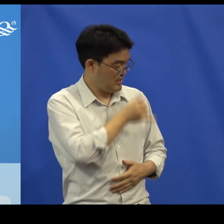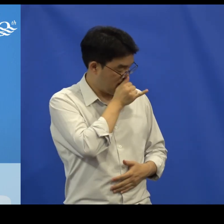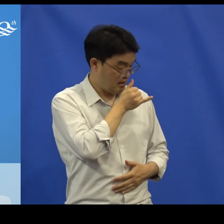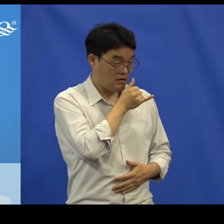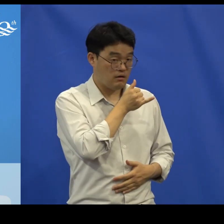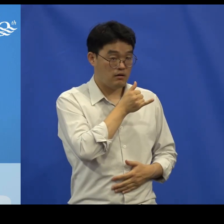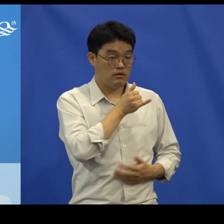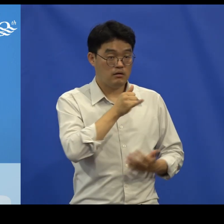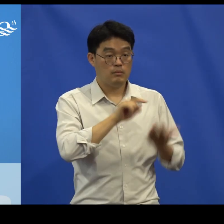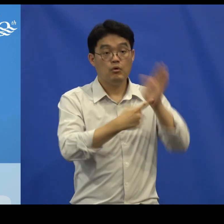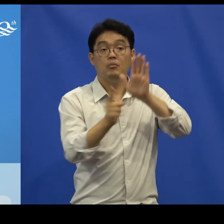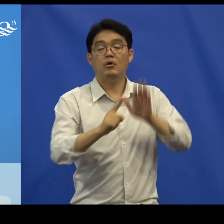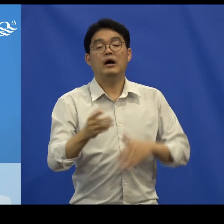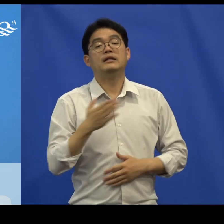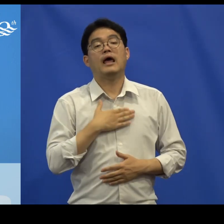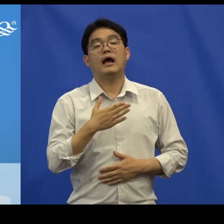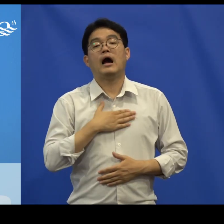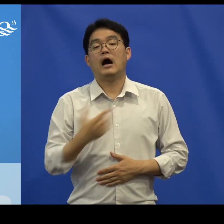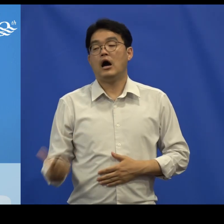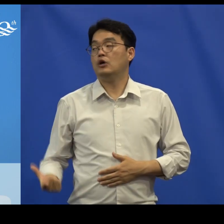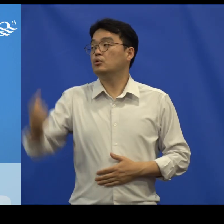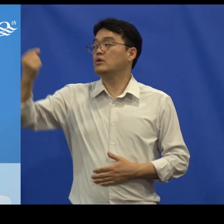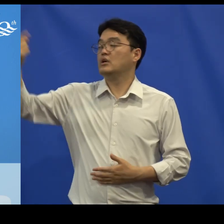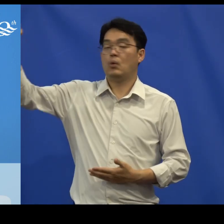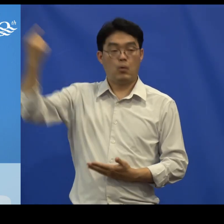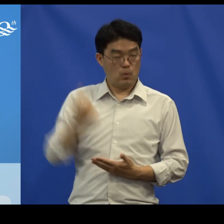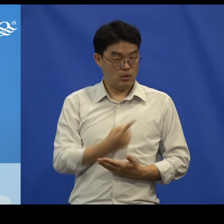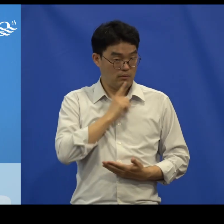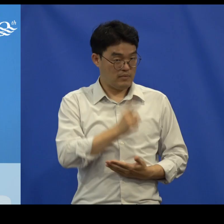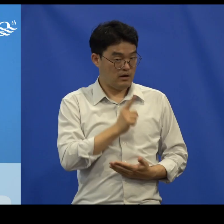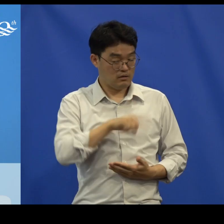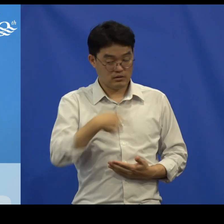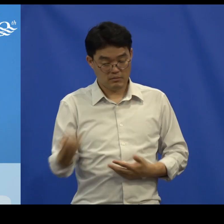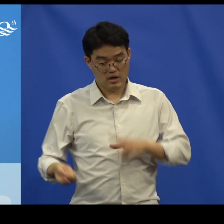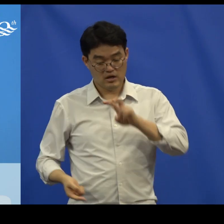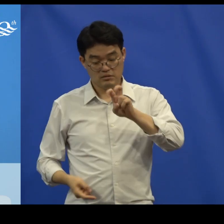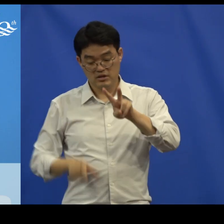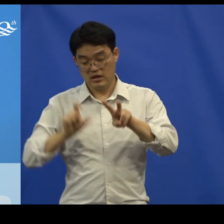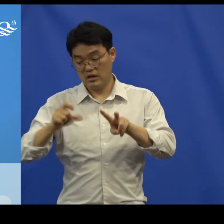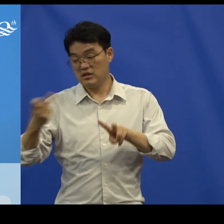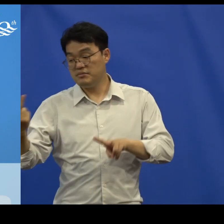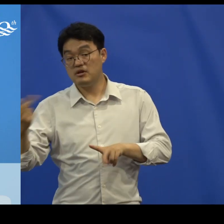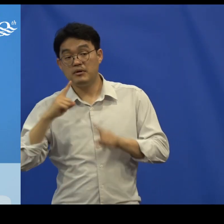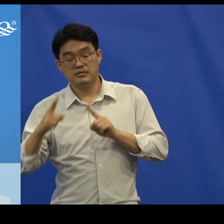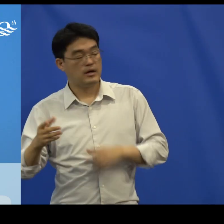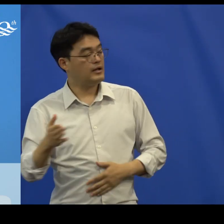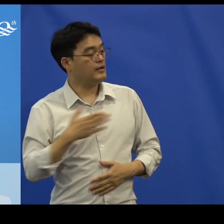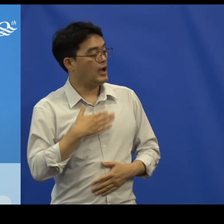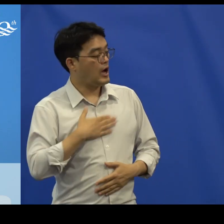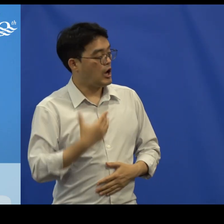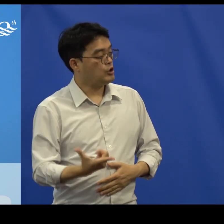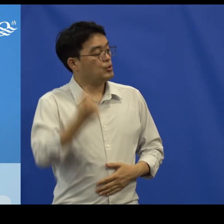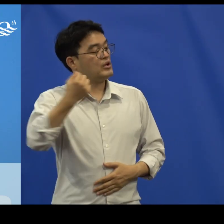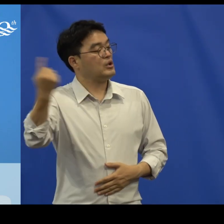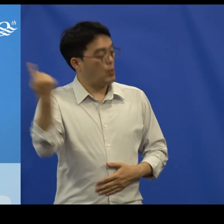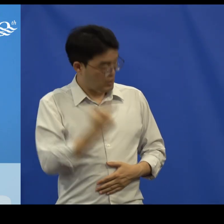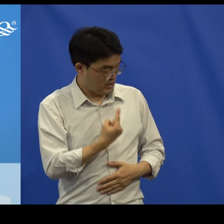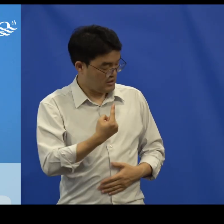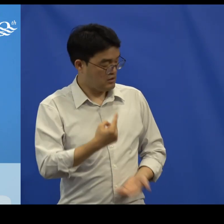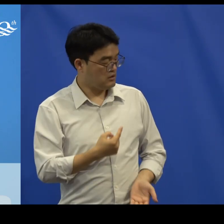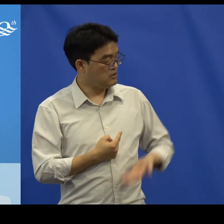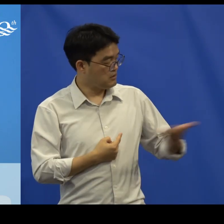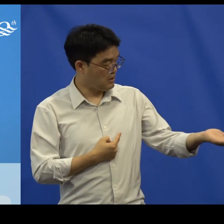속히 오리니. 12절에 보면 보라, 내가 속히 오리니 내가 줄 상이 내게 있어